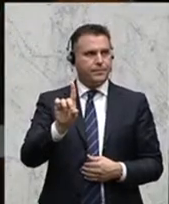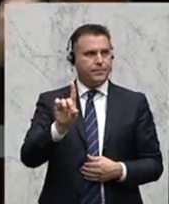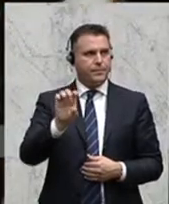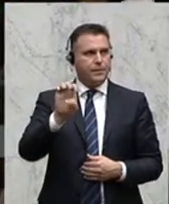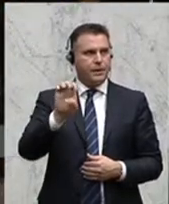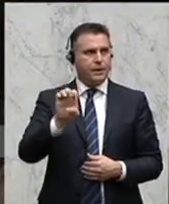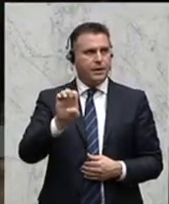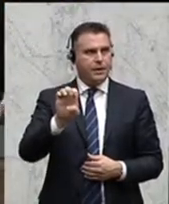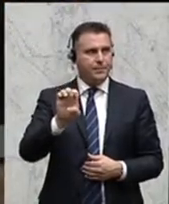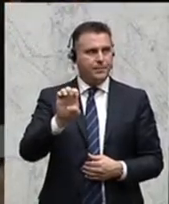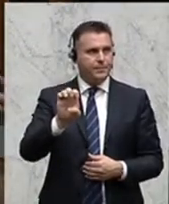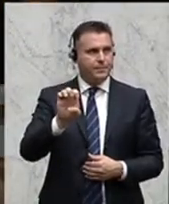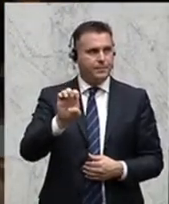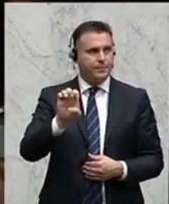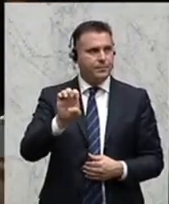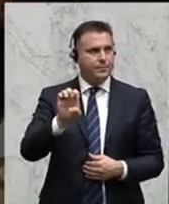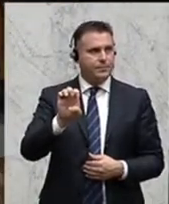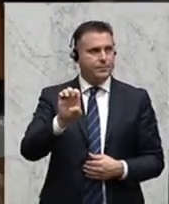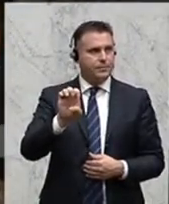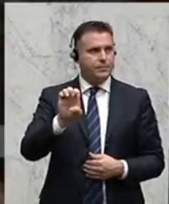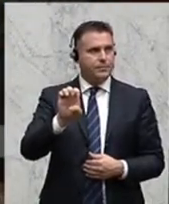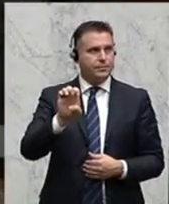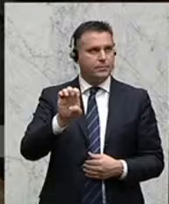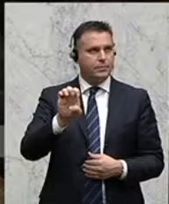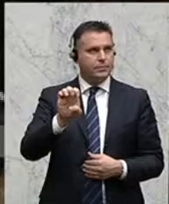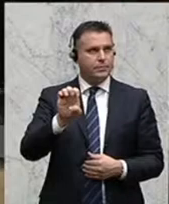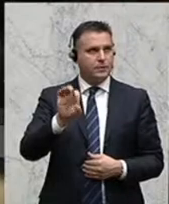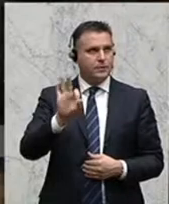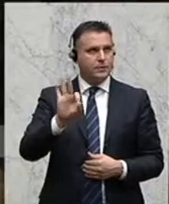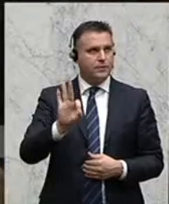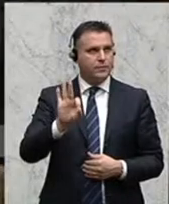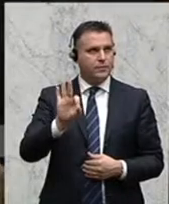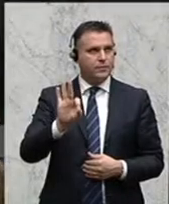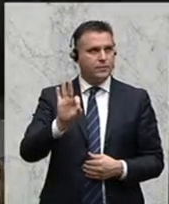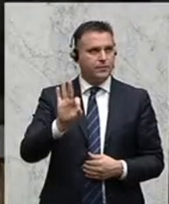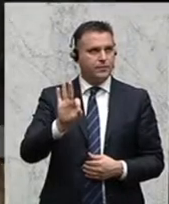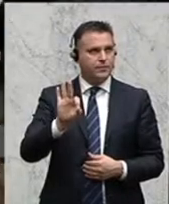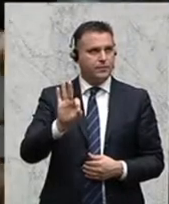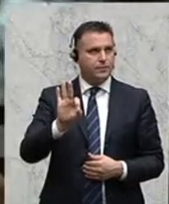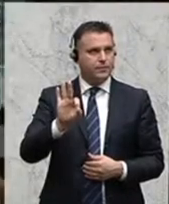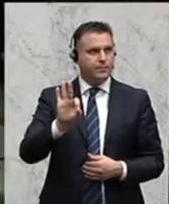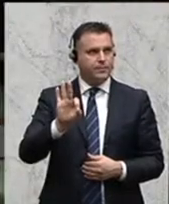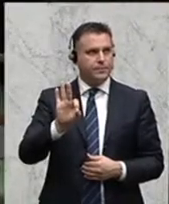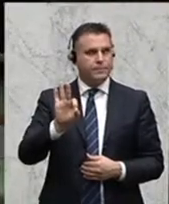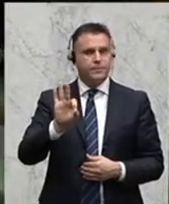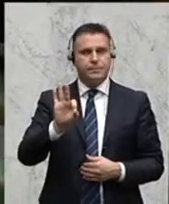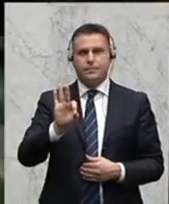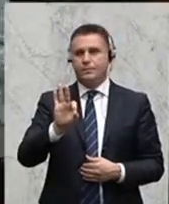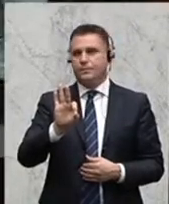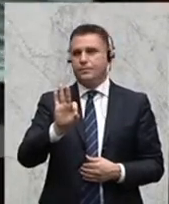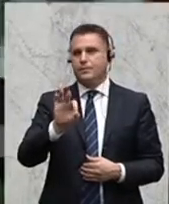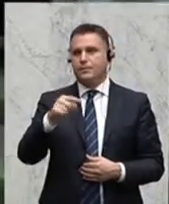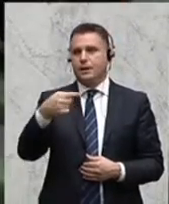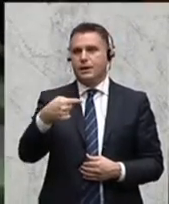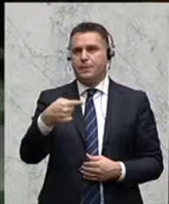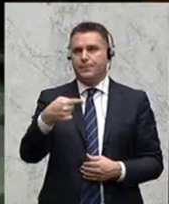bereits. Die Abgeordneten werden nun in alphabetischer Reihenfolge zur Stimmabgabe in der Mitte des